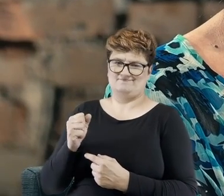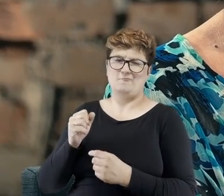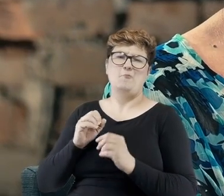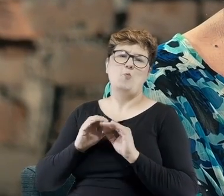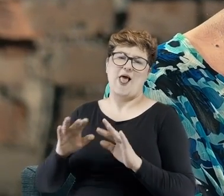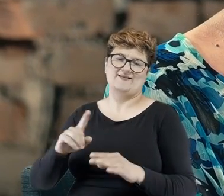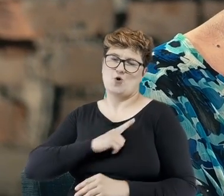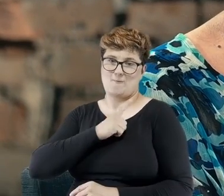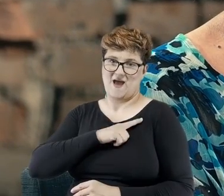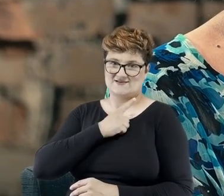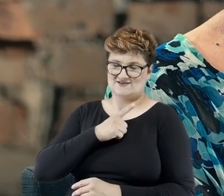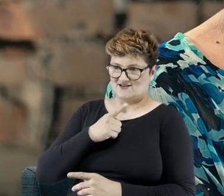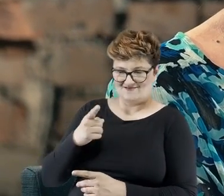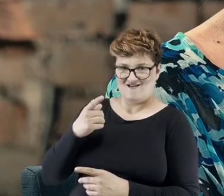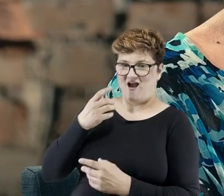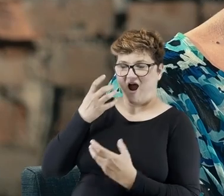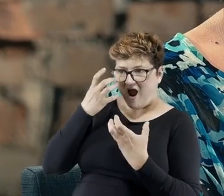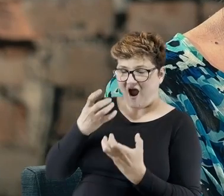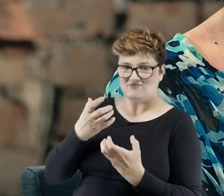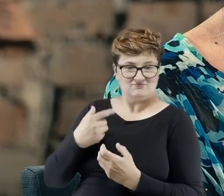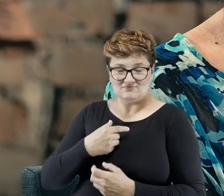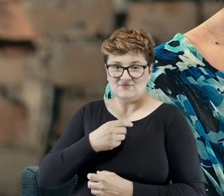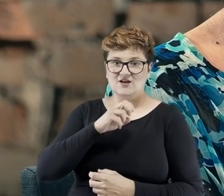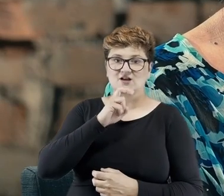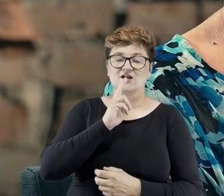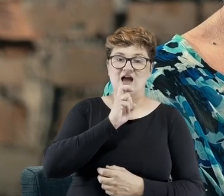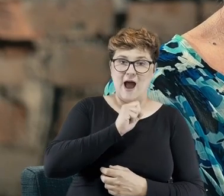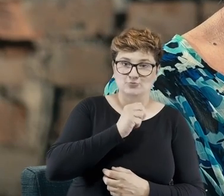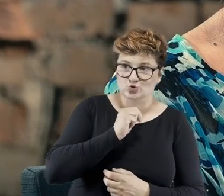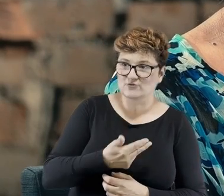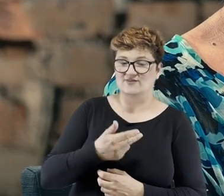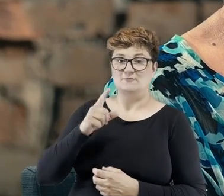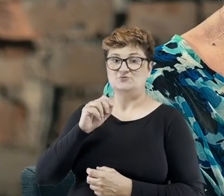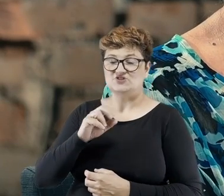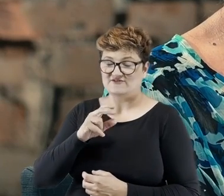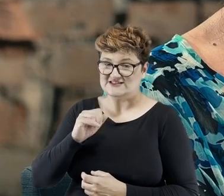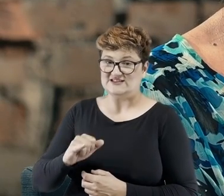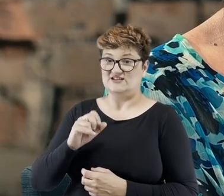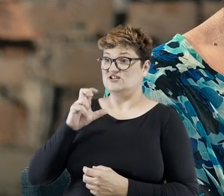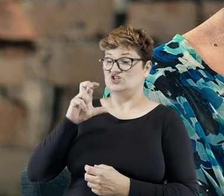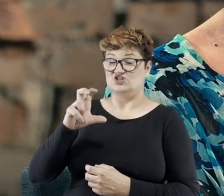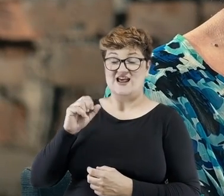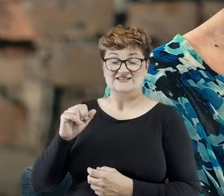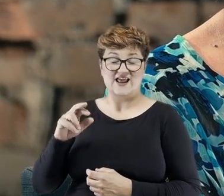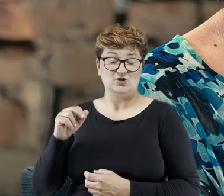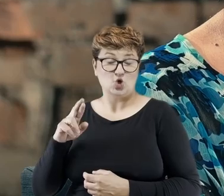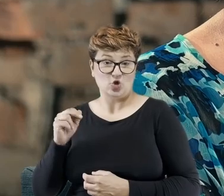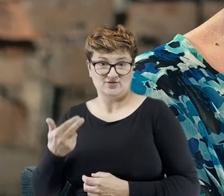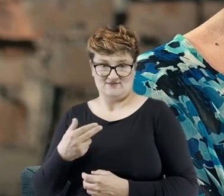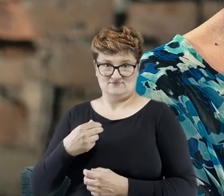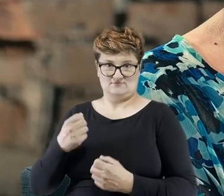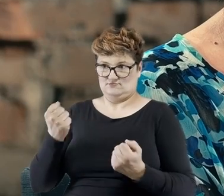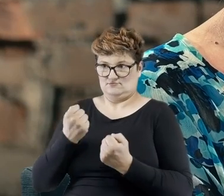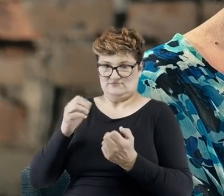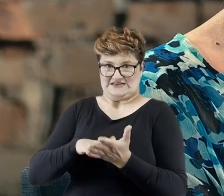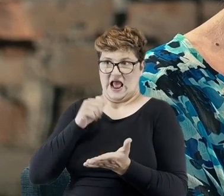autorka popularnych romansów. A tymczasem ona czyta i Knuta Hamsuna, i Przybyszewskiego, i Chestertona, skandalisty